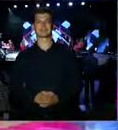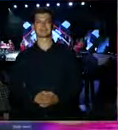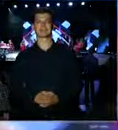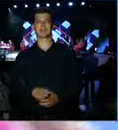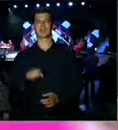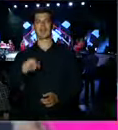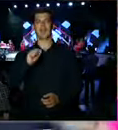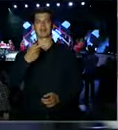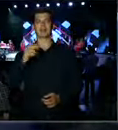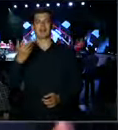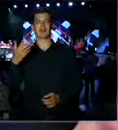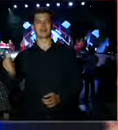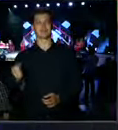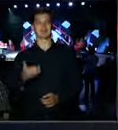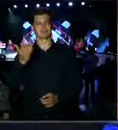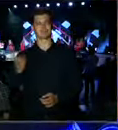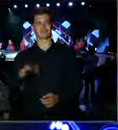do Adriany.